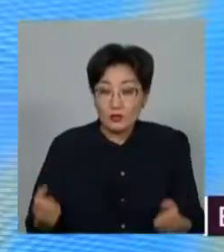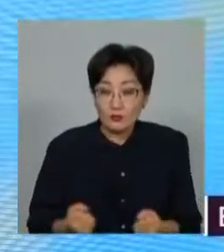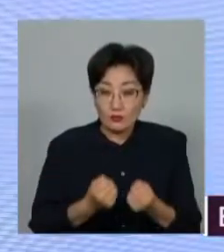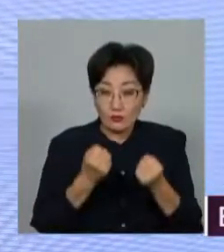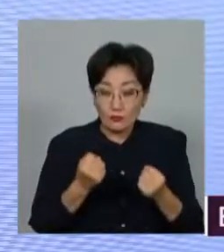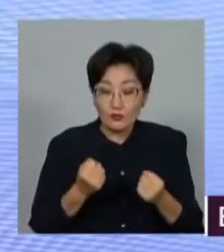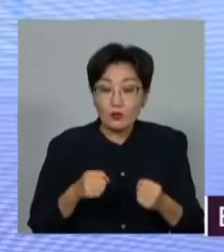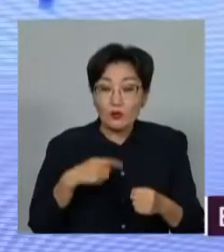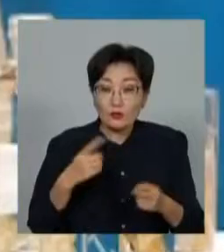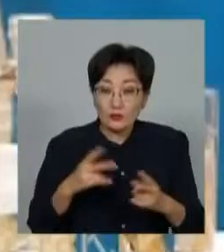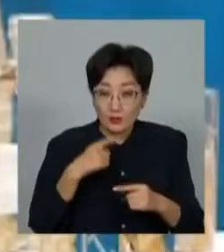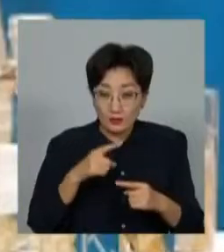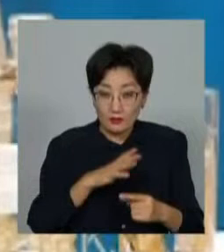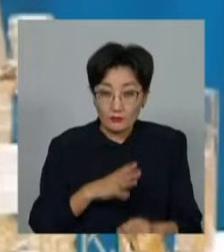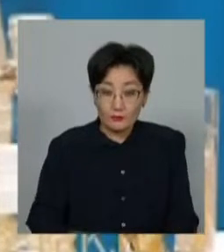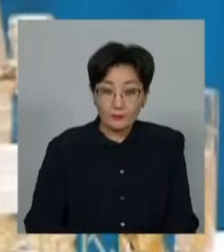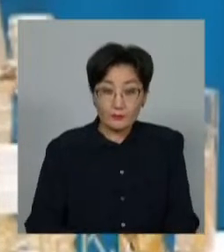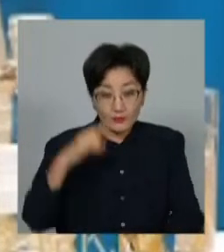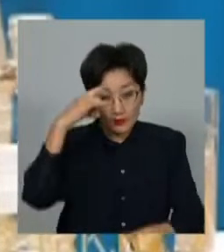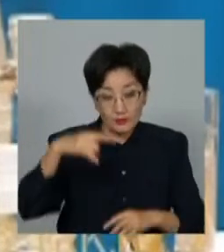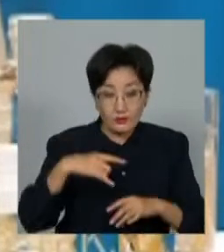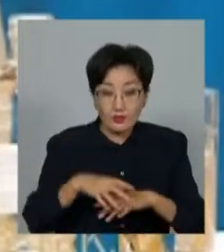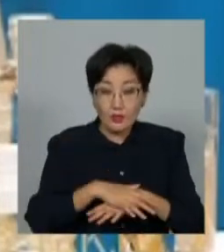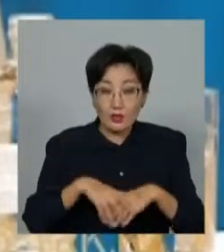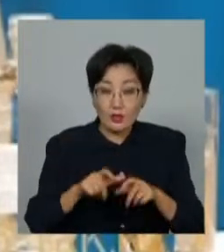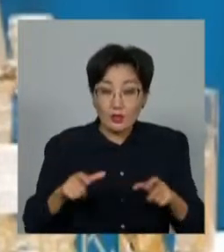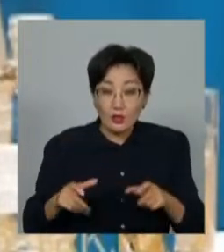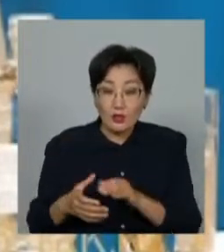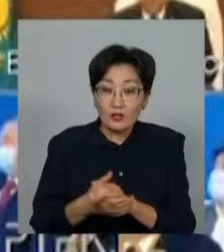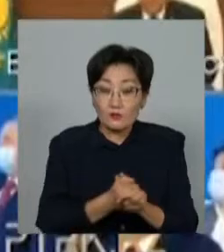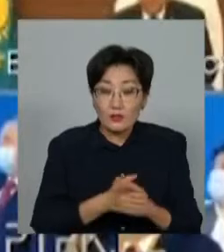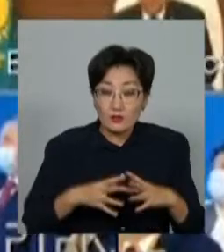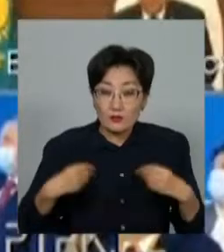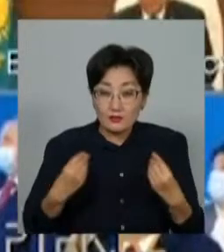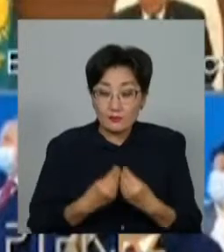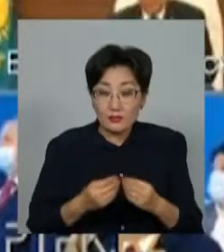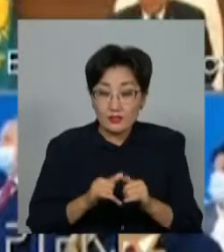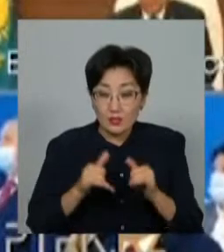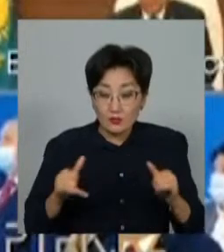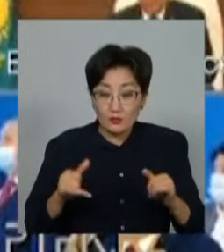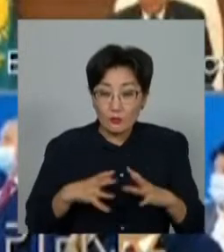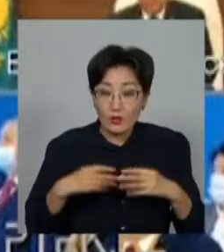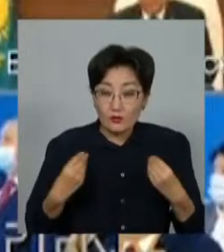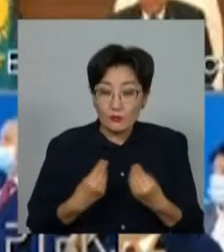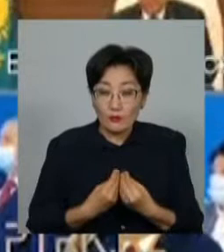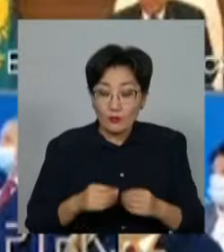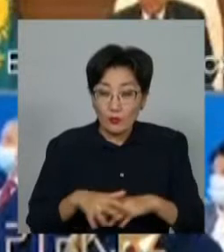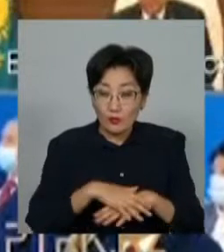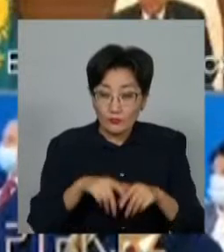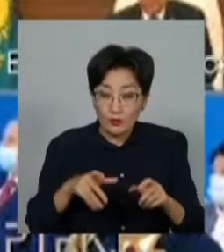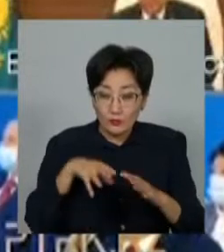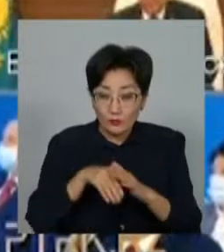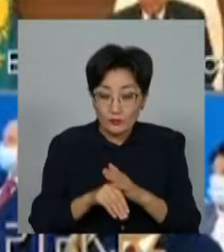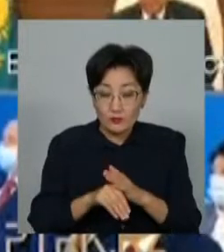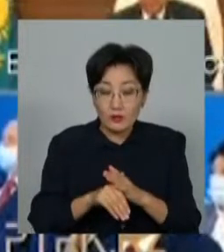деп айтты. Қазақстан халқы ассамблеясын одан әрі дамыту. Ассамблеяның қоғамдық